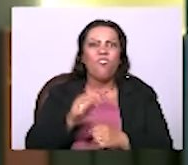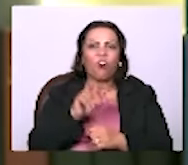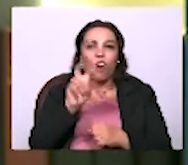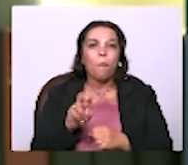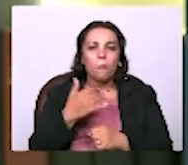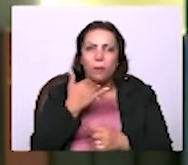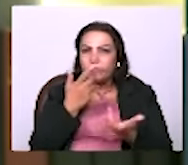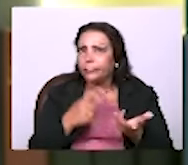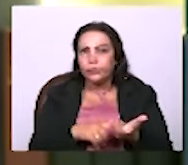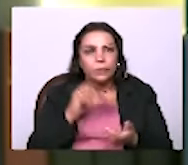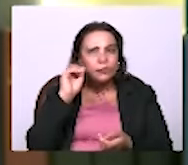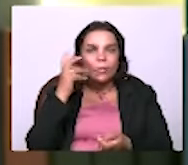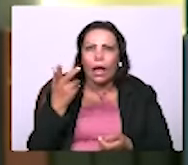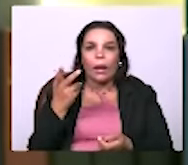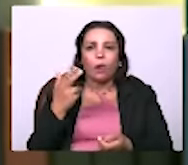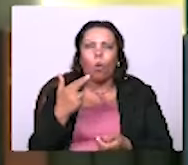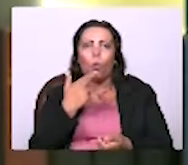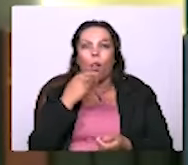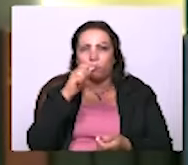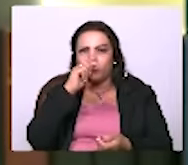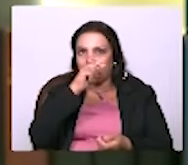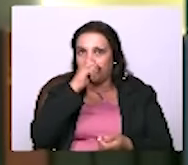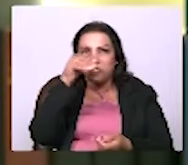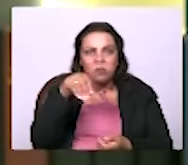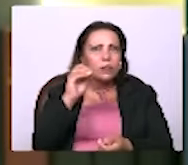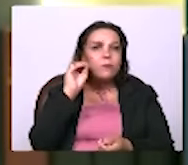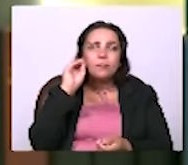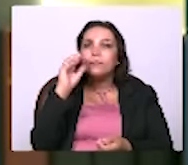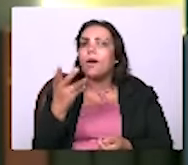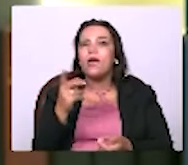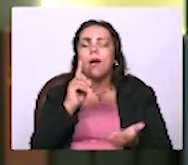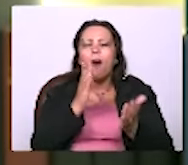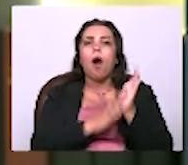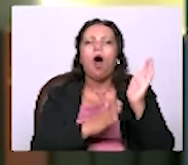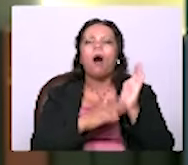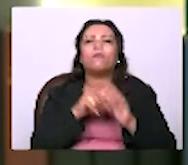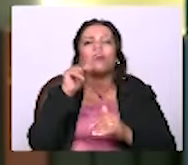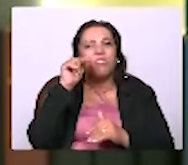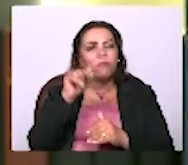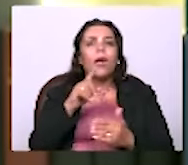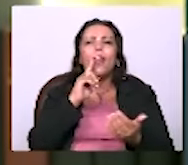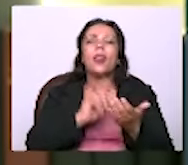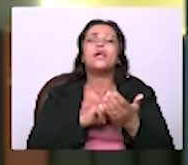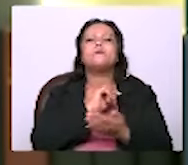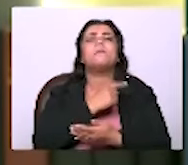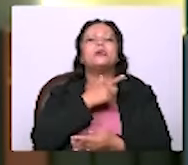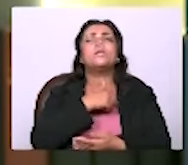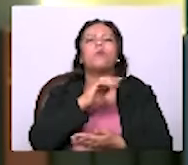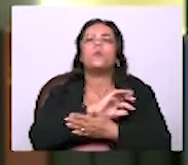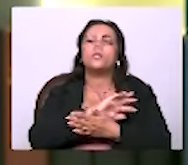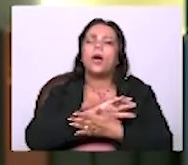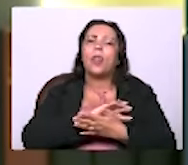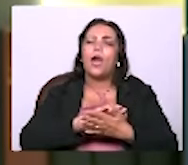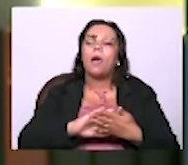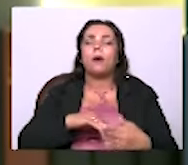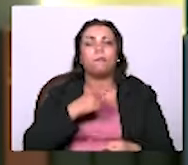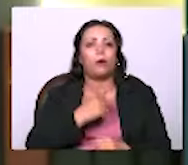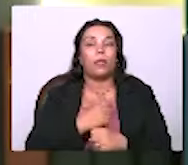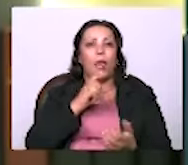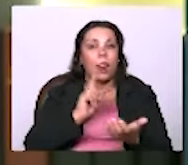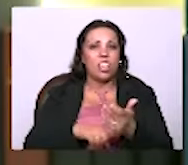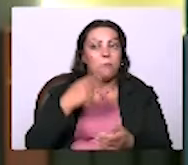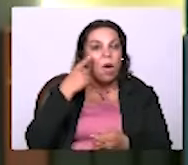اخطاء واخطاء جسيمه لابد ان احنا نتعامل معها يعني في حاجه اسمها السلامه المهنيه ان انا لازم اكون